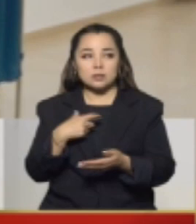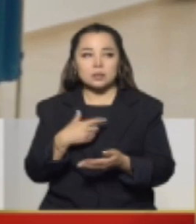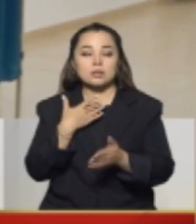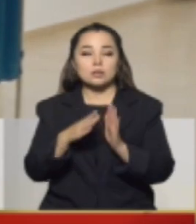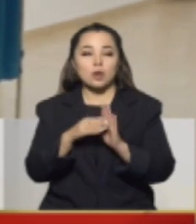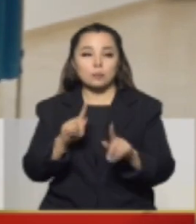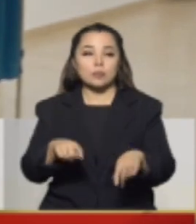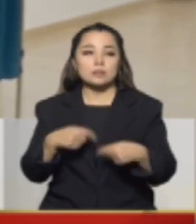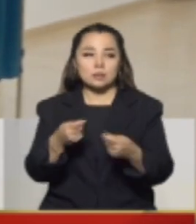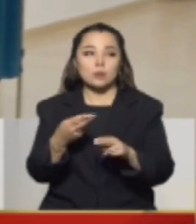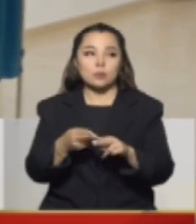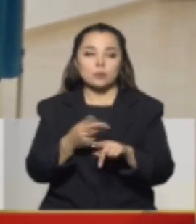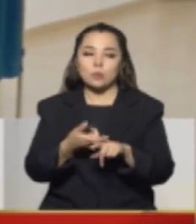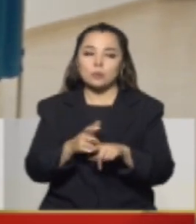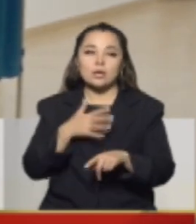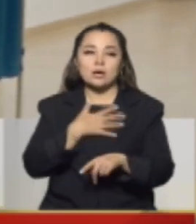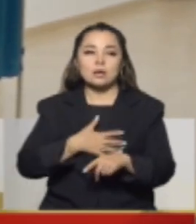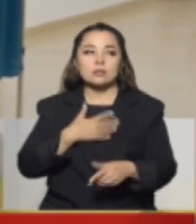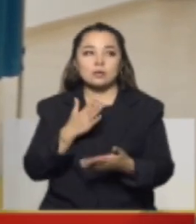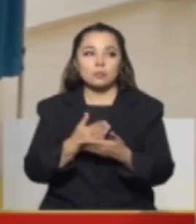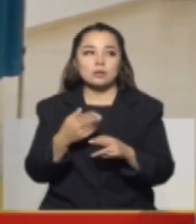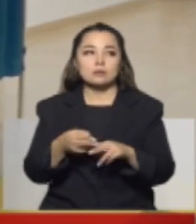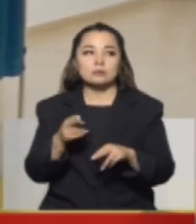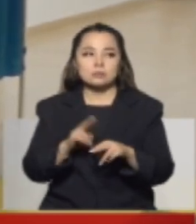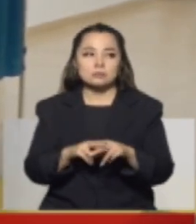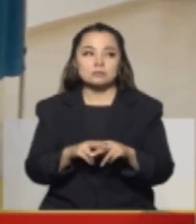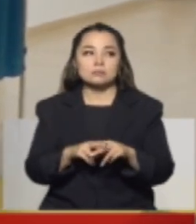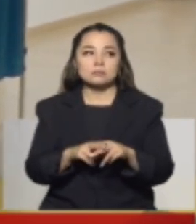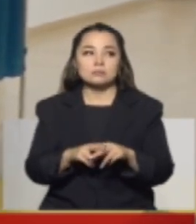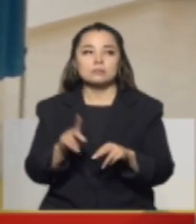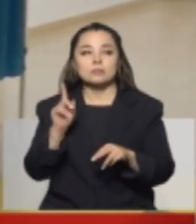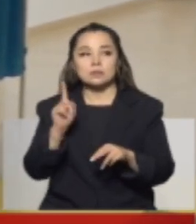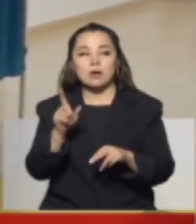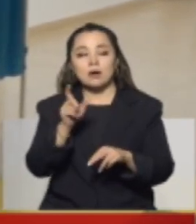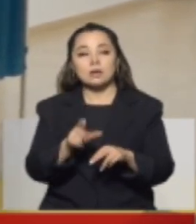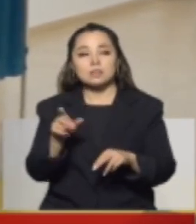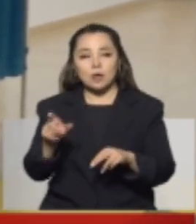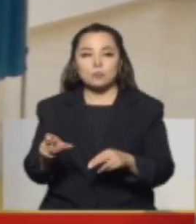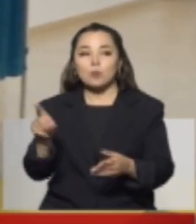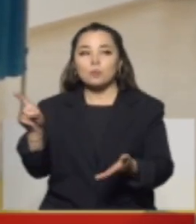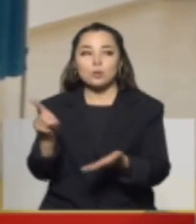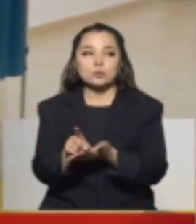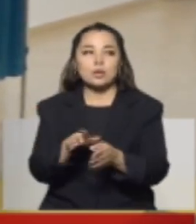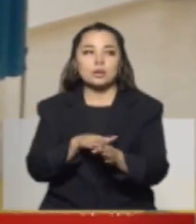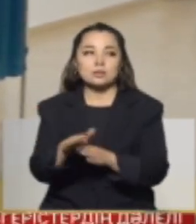дауыс беруім. Сол үшін өте қобалжып тұрмын, бірақ азаматтық борыш орындалды.